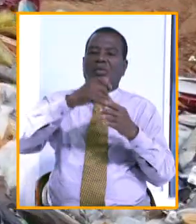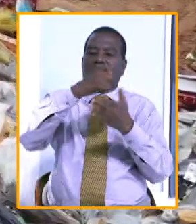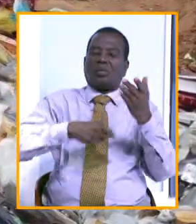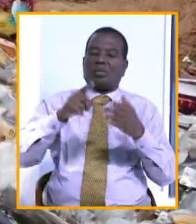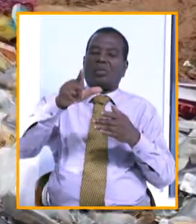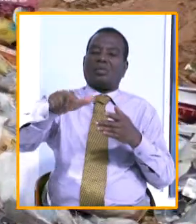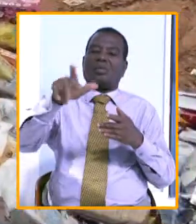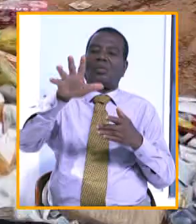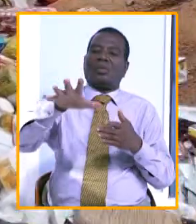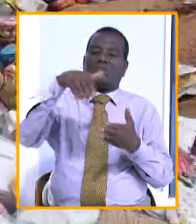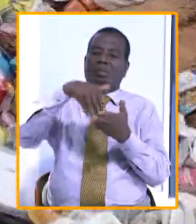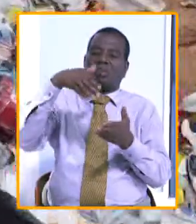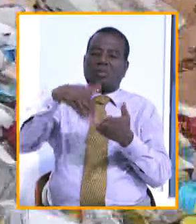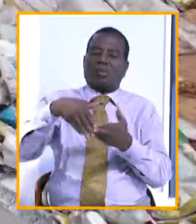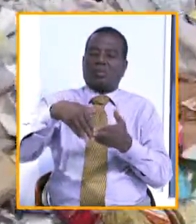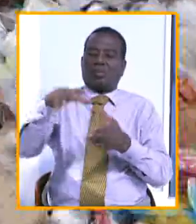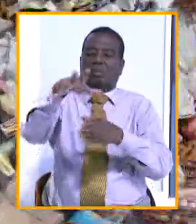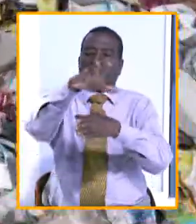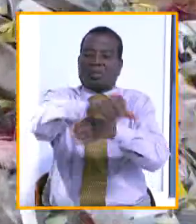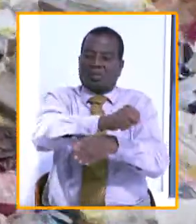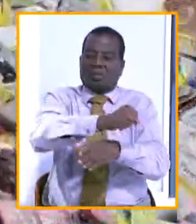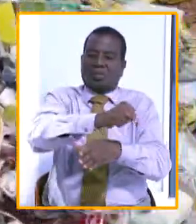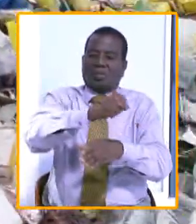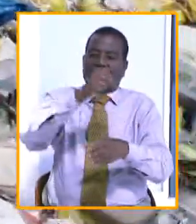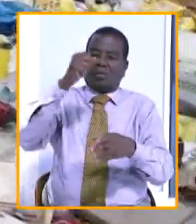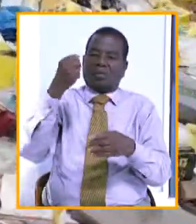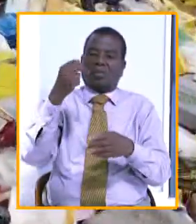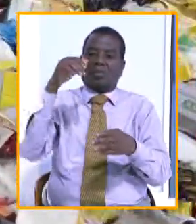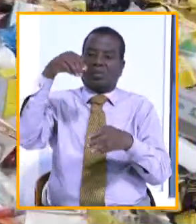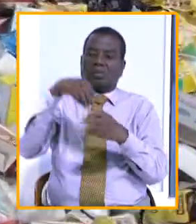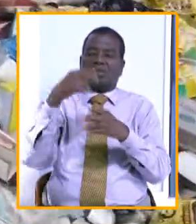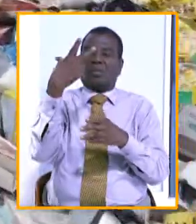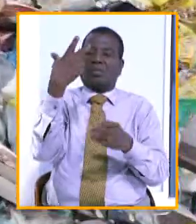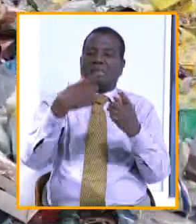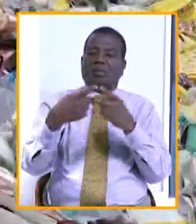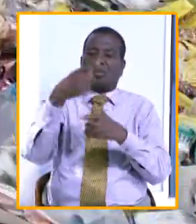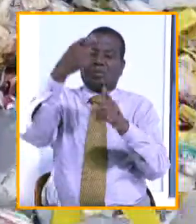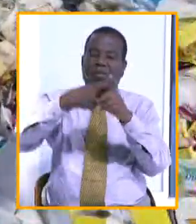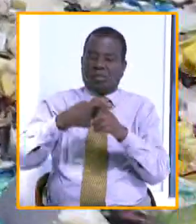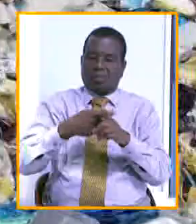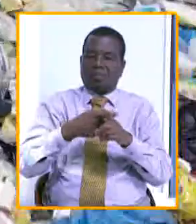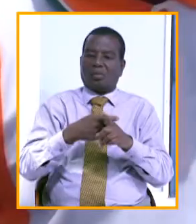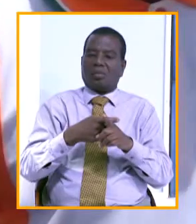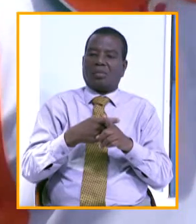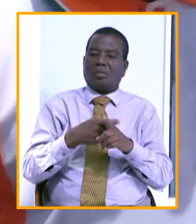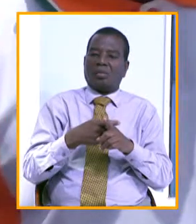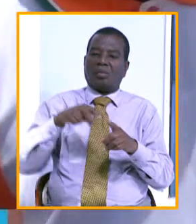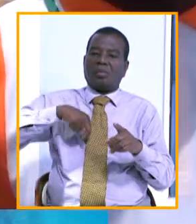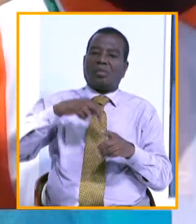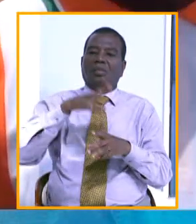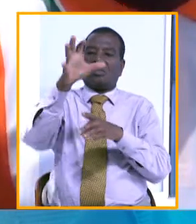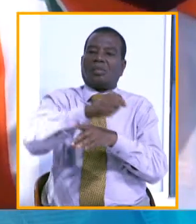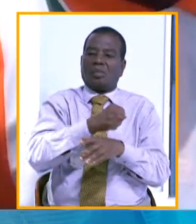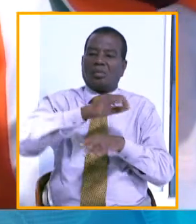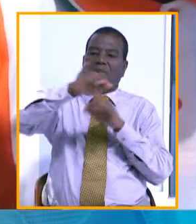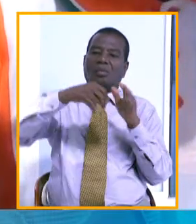CFA saisis en l'espace de 3 mois par l'antenne de la police des stupéfiants et drogues de San Pedro. Nous avons saisi